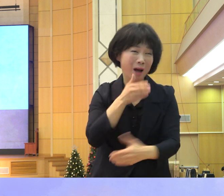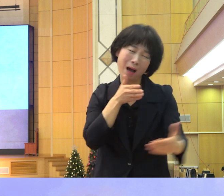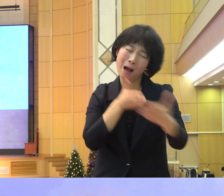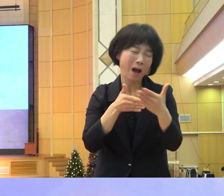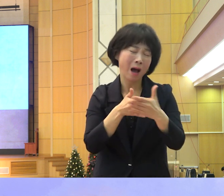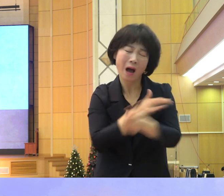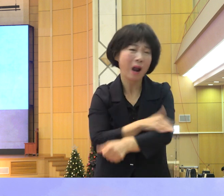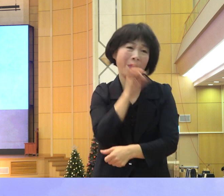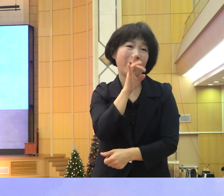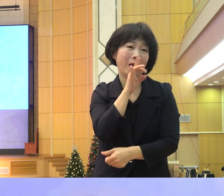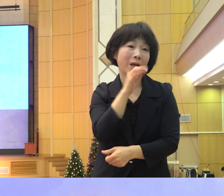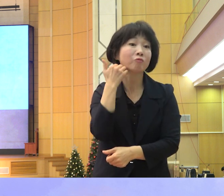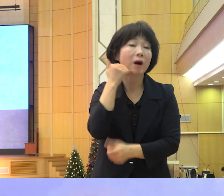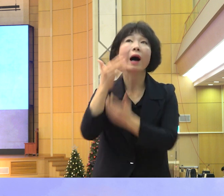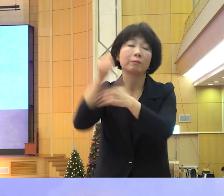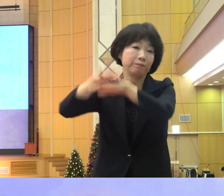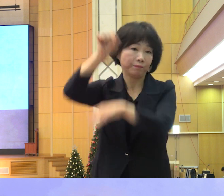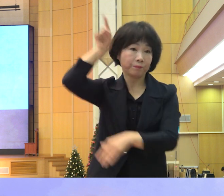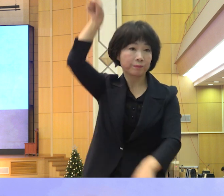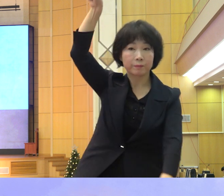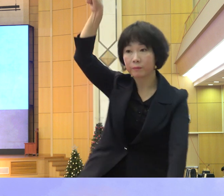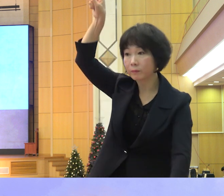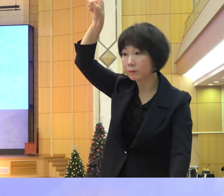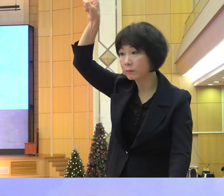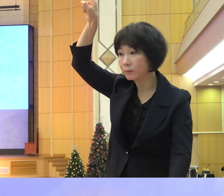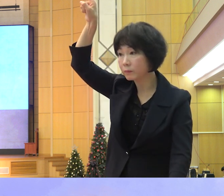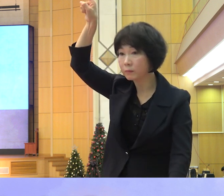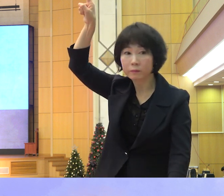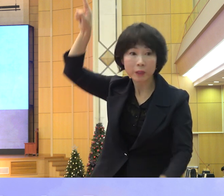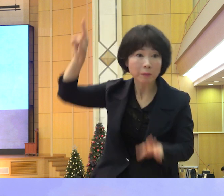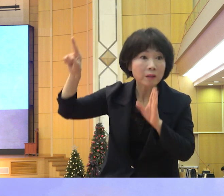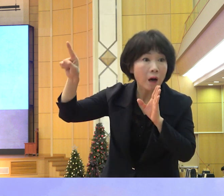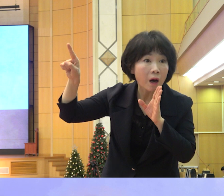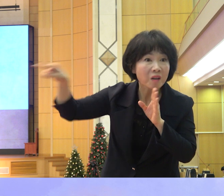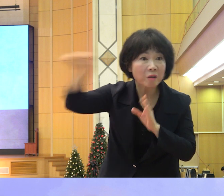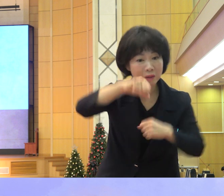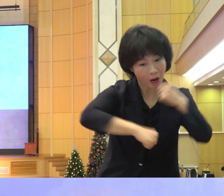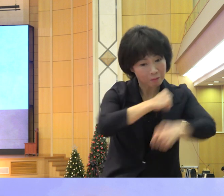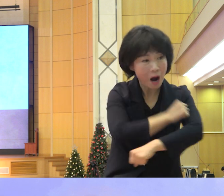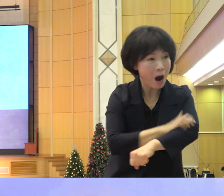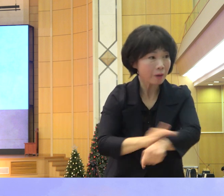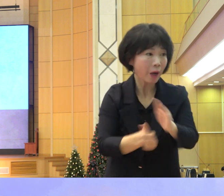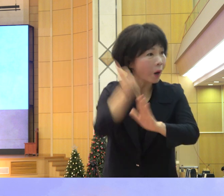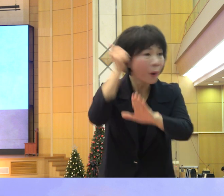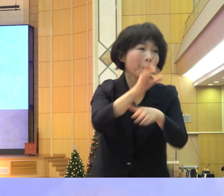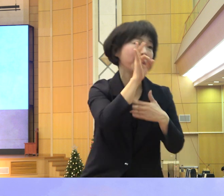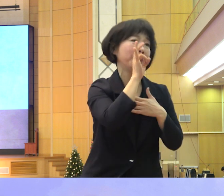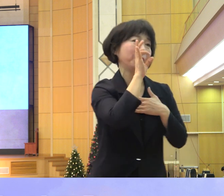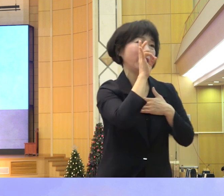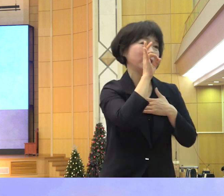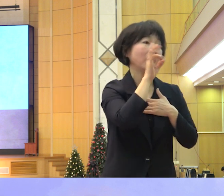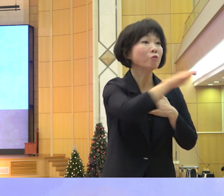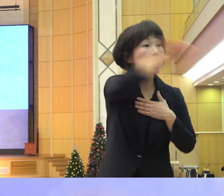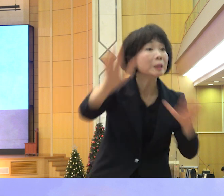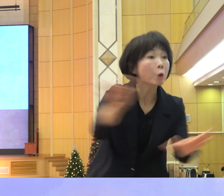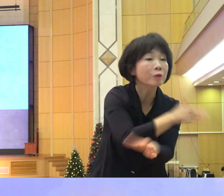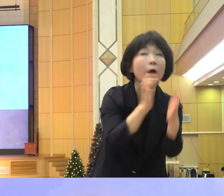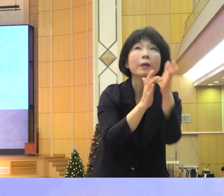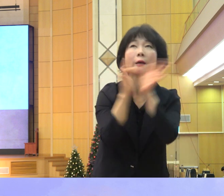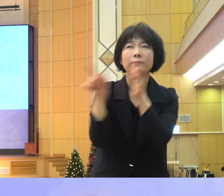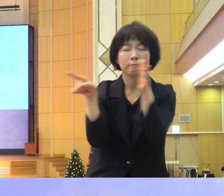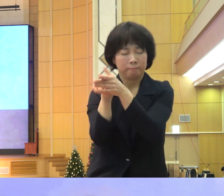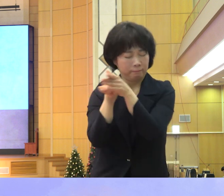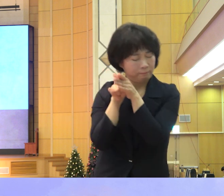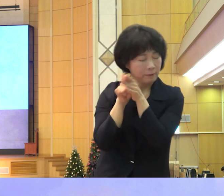아니고, 여러분이 살다가 생을 마치면 저 세상 가는 것도 여러분 마음대로 되는 게 아니야. 예수 믿고